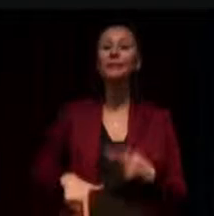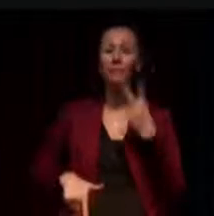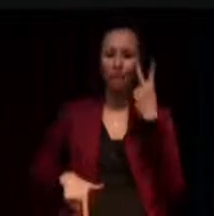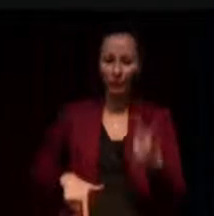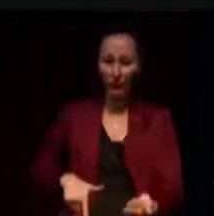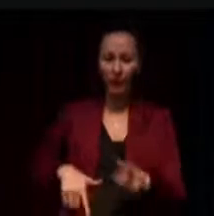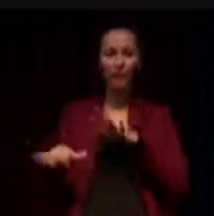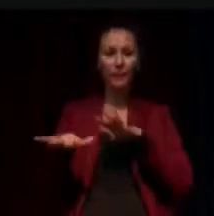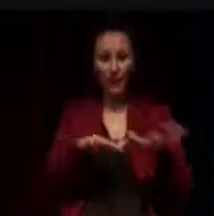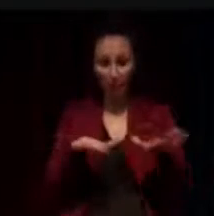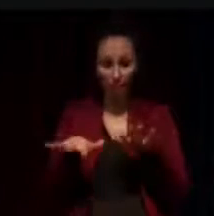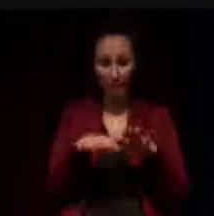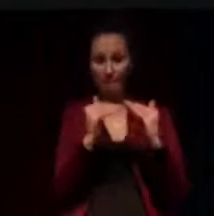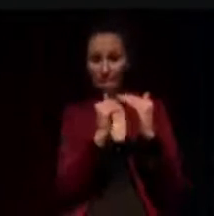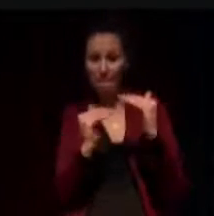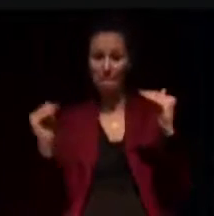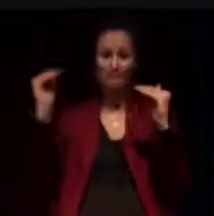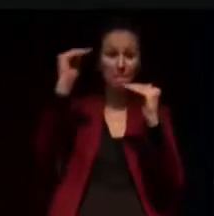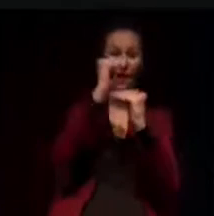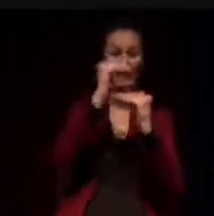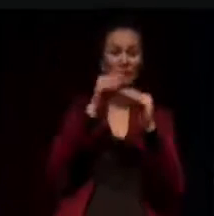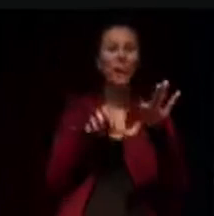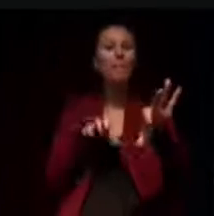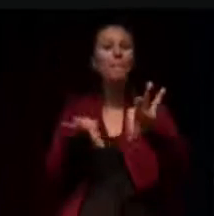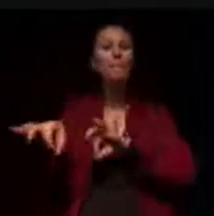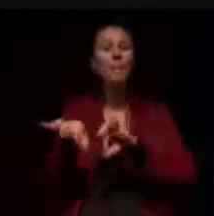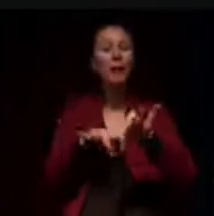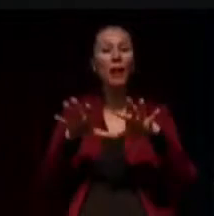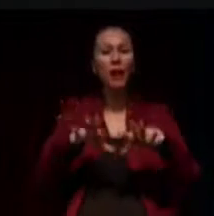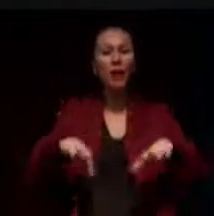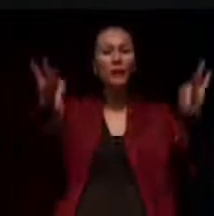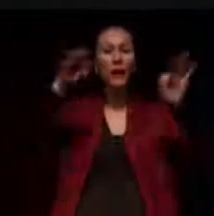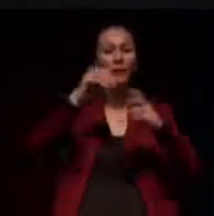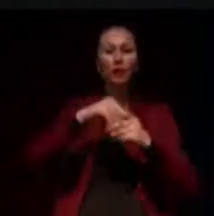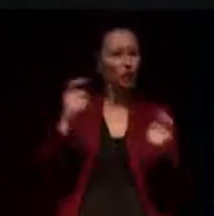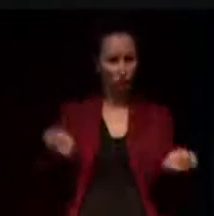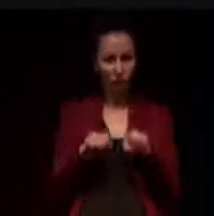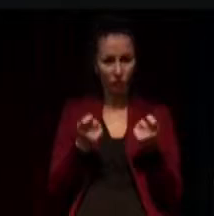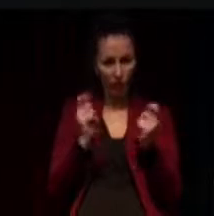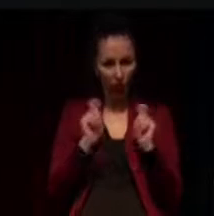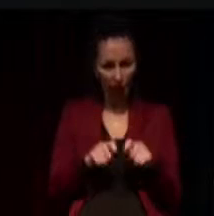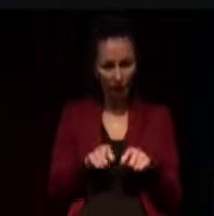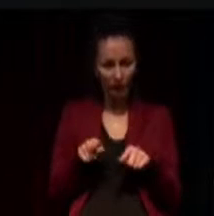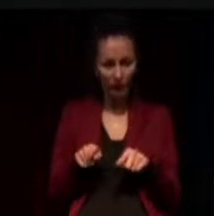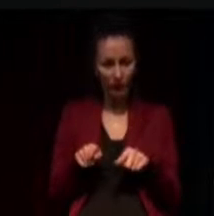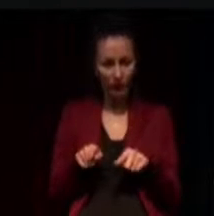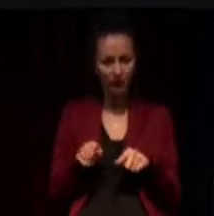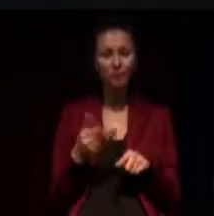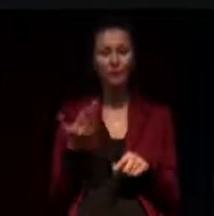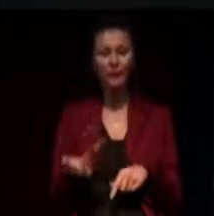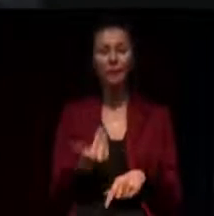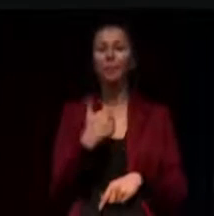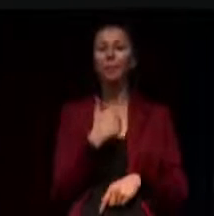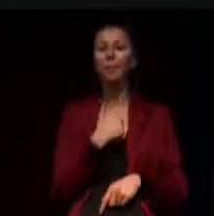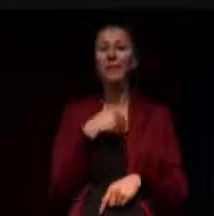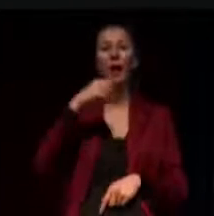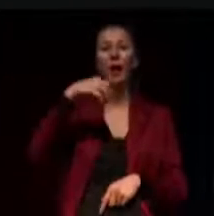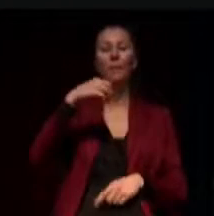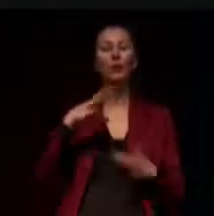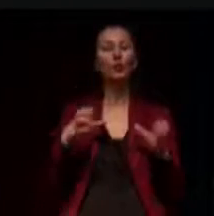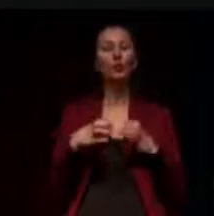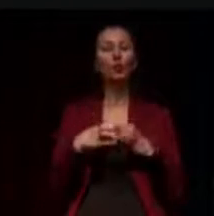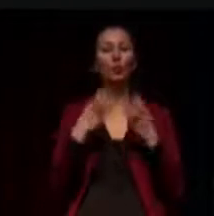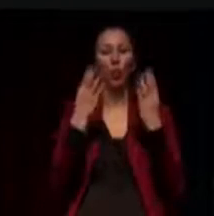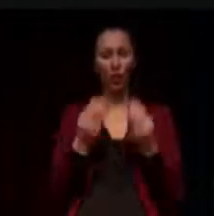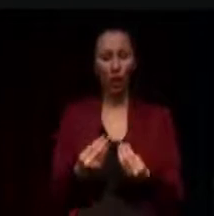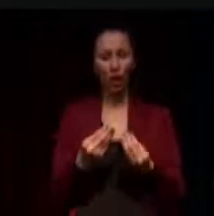İzmir'de deprem master planının hazırlanması ile ilgili çalışma yapıldı mı mesela? Ki biz AK Parti grubu